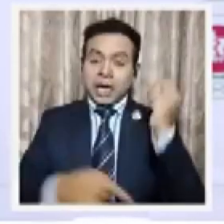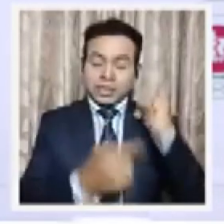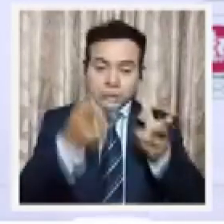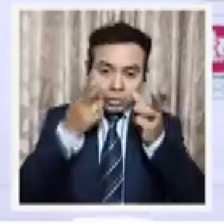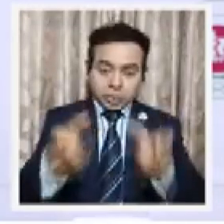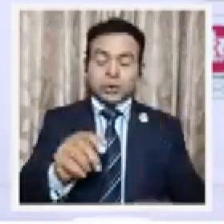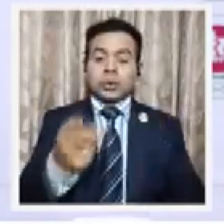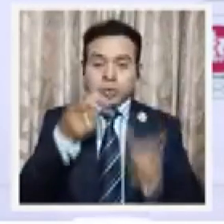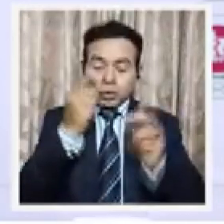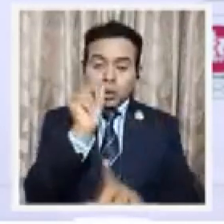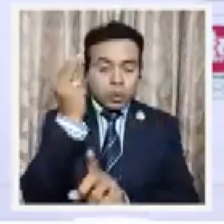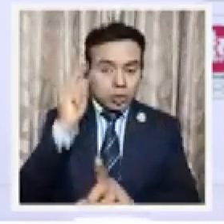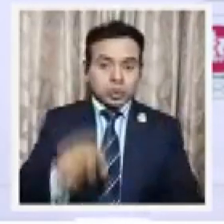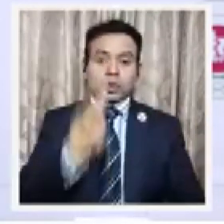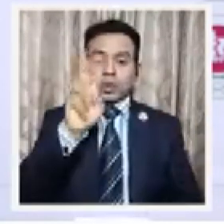18,568 জন।